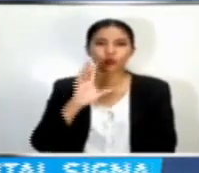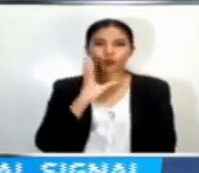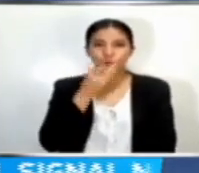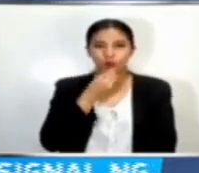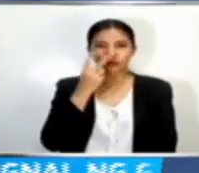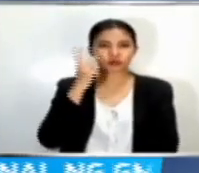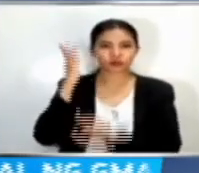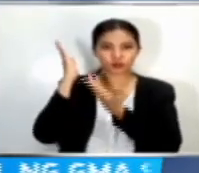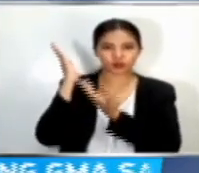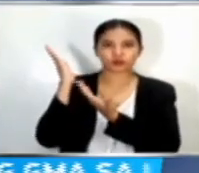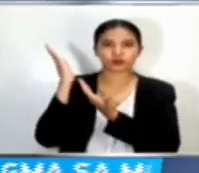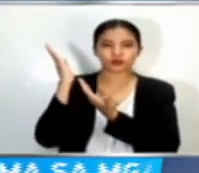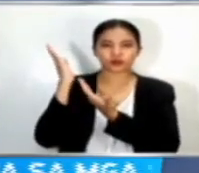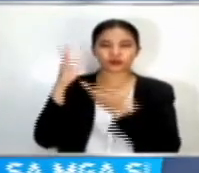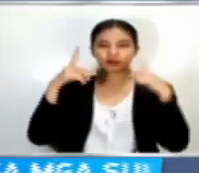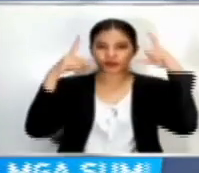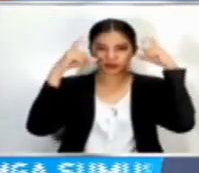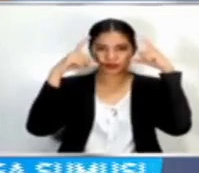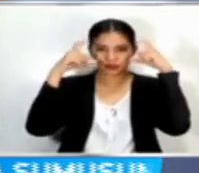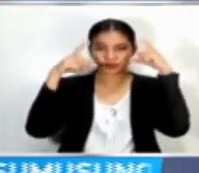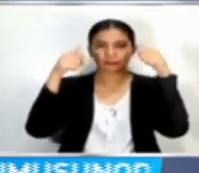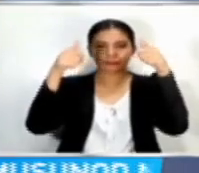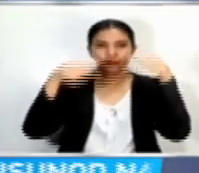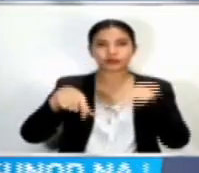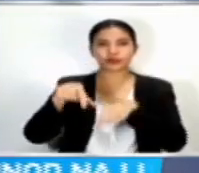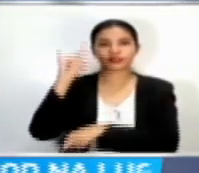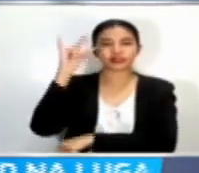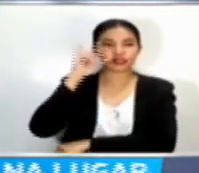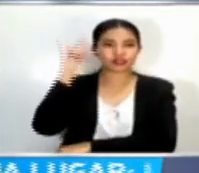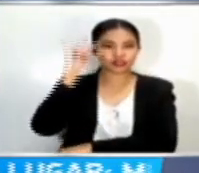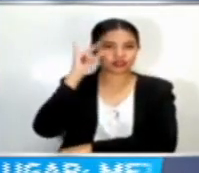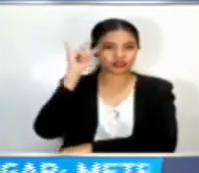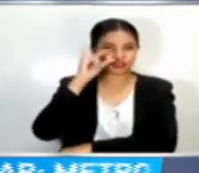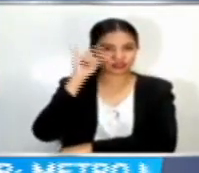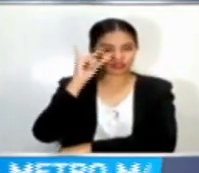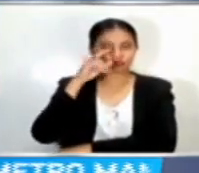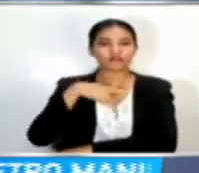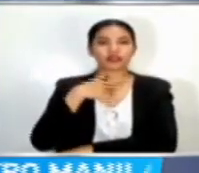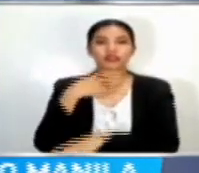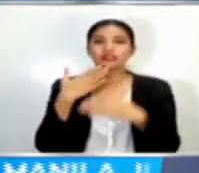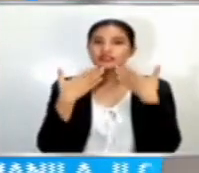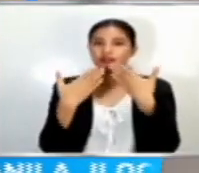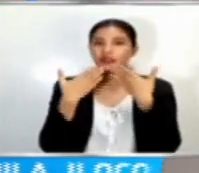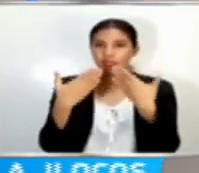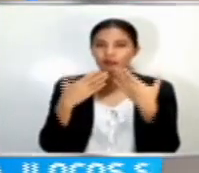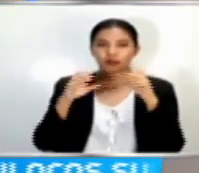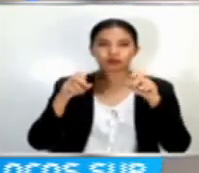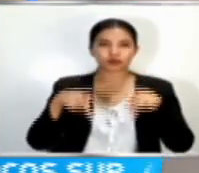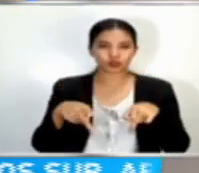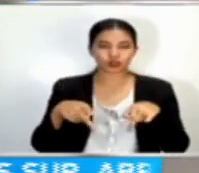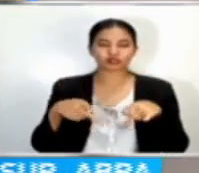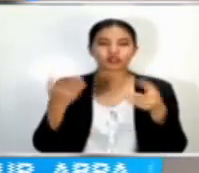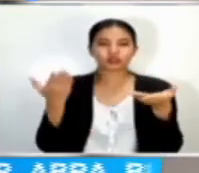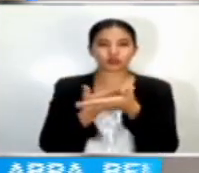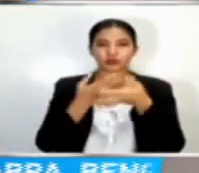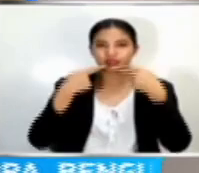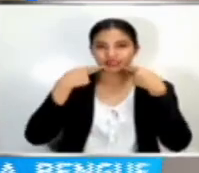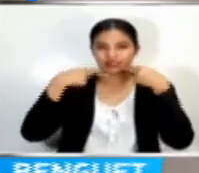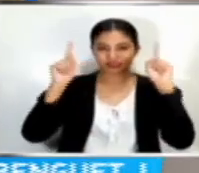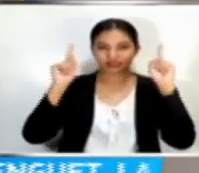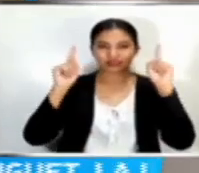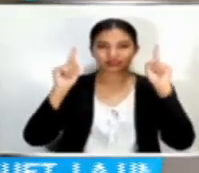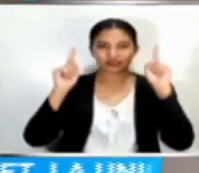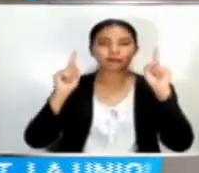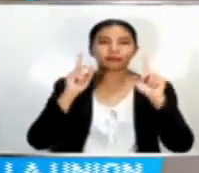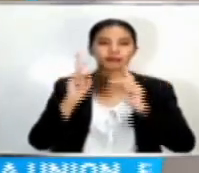US-based Filipino photographer Vincent Gotti. Thankful siya sa opportunity at sa bagong milestone. Kinagiriwan din ng viewers ang kanyang